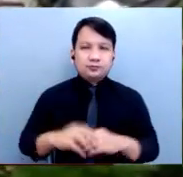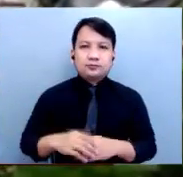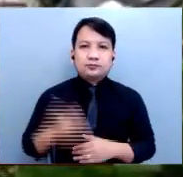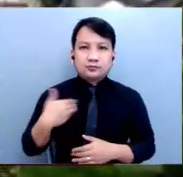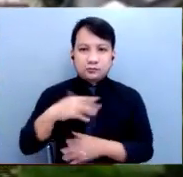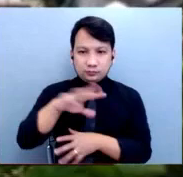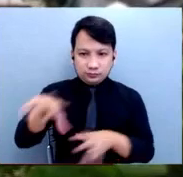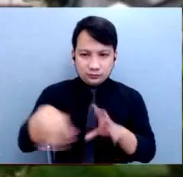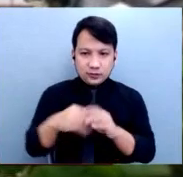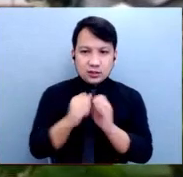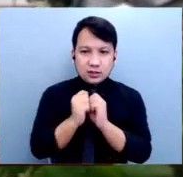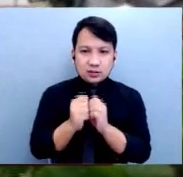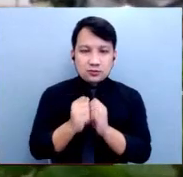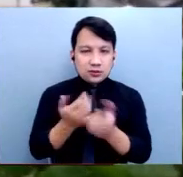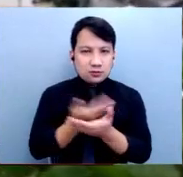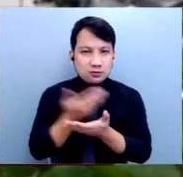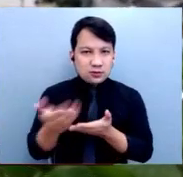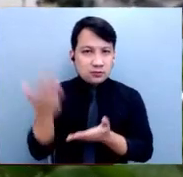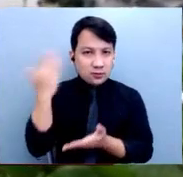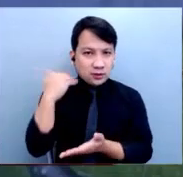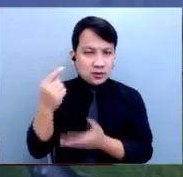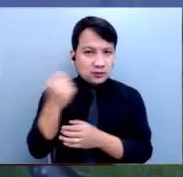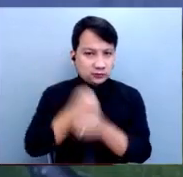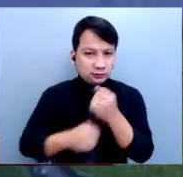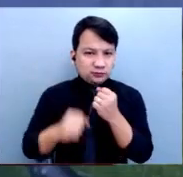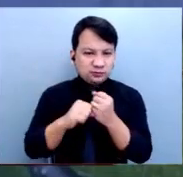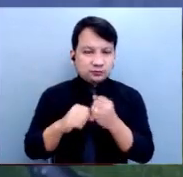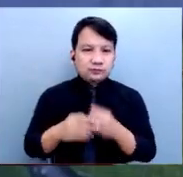na ang mga binili noon lang nakaraang taon.